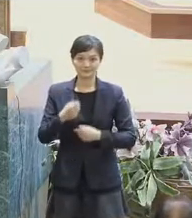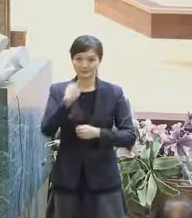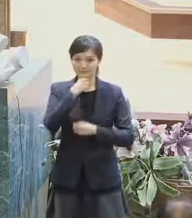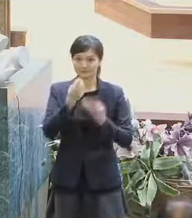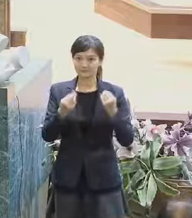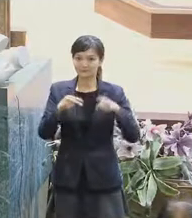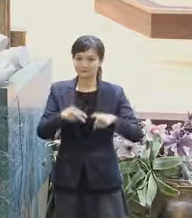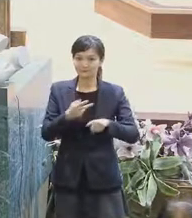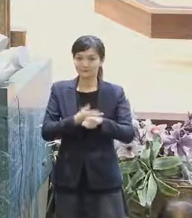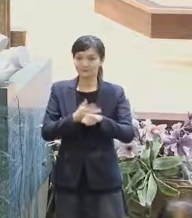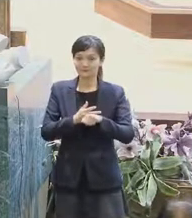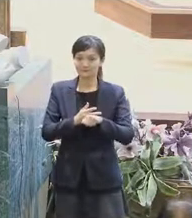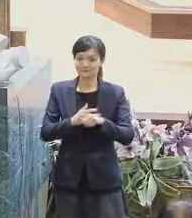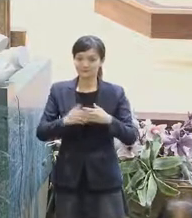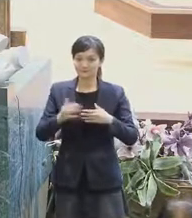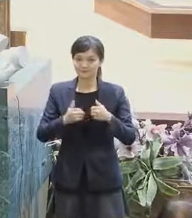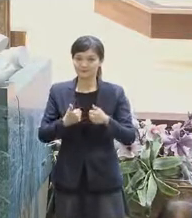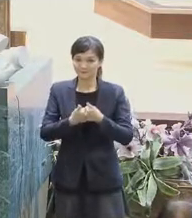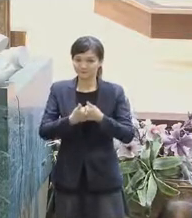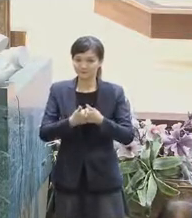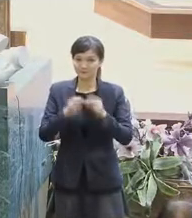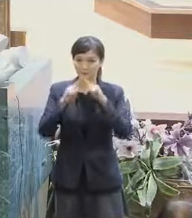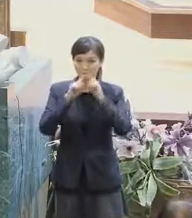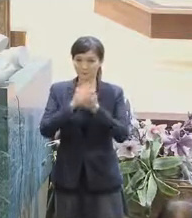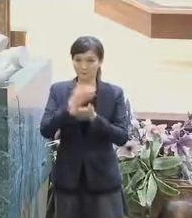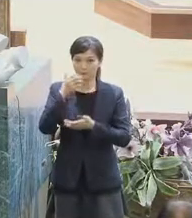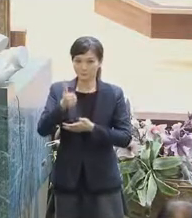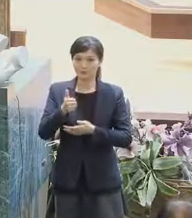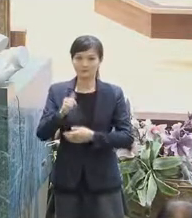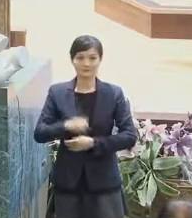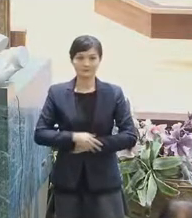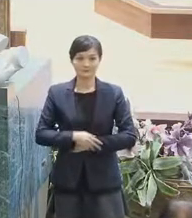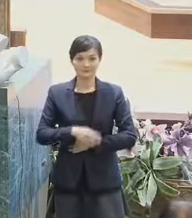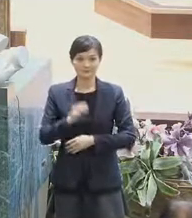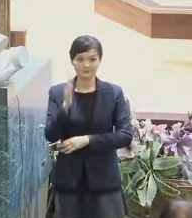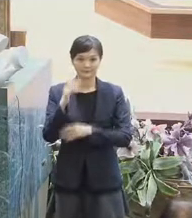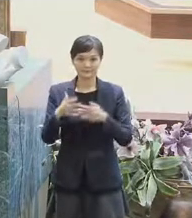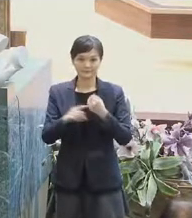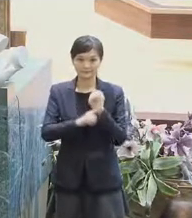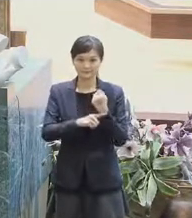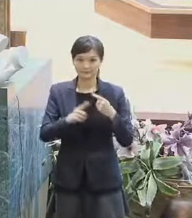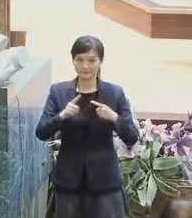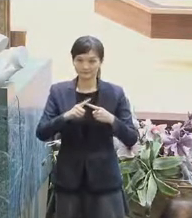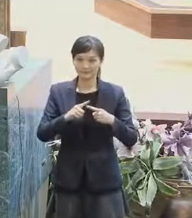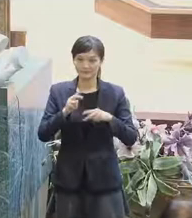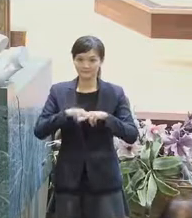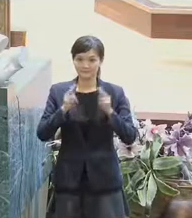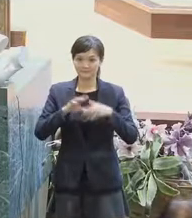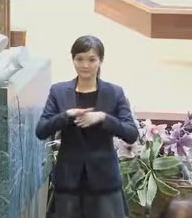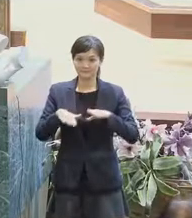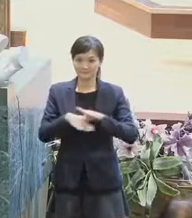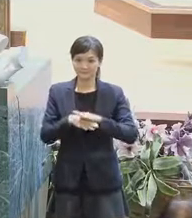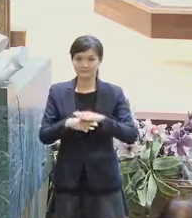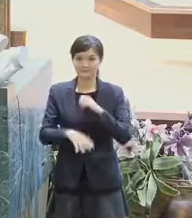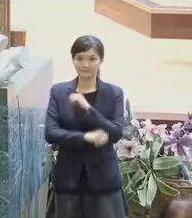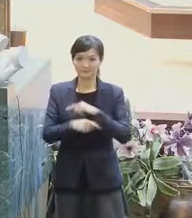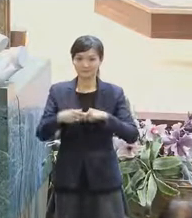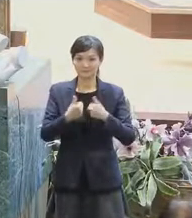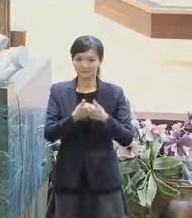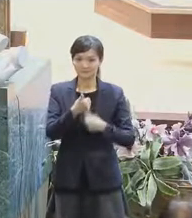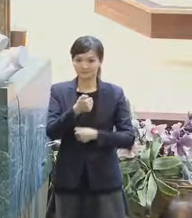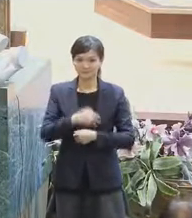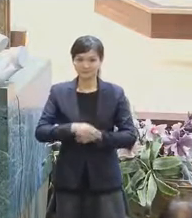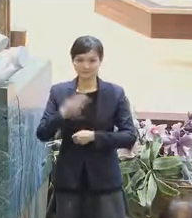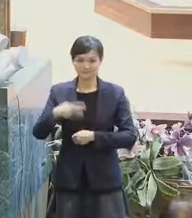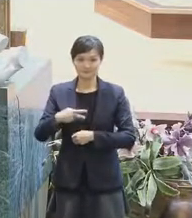技与政策协进会的秘书长许友珍教授，财团法人开放文化基金会的新营，昆山科技大学的李